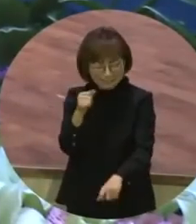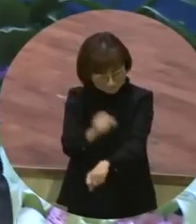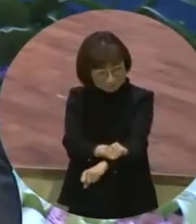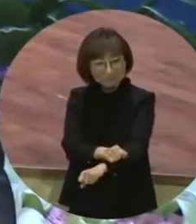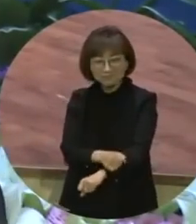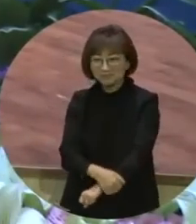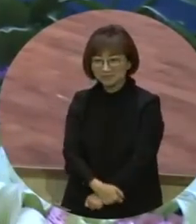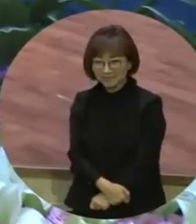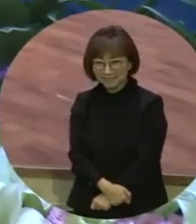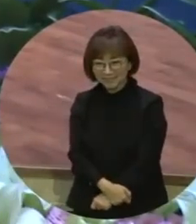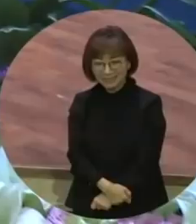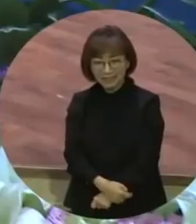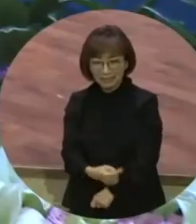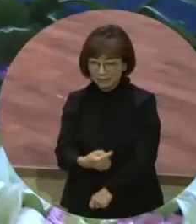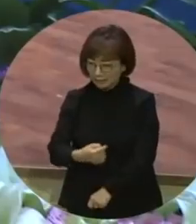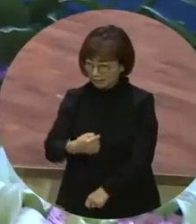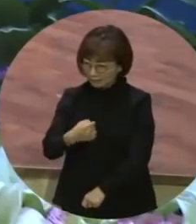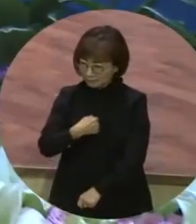그렇게 우리가